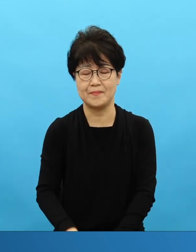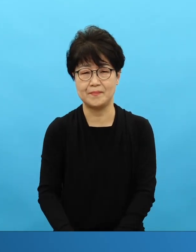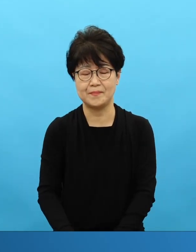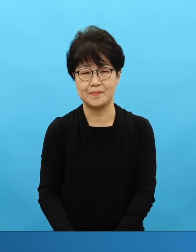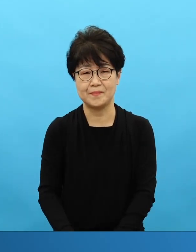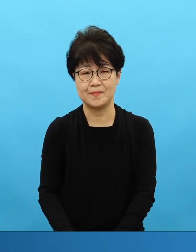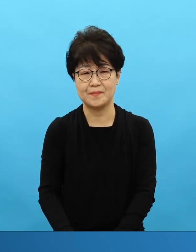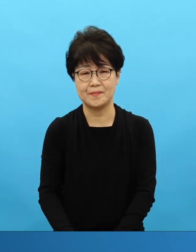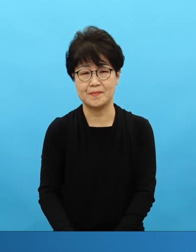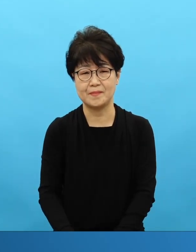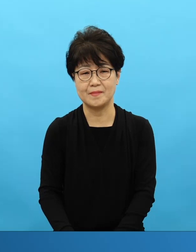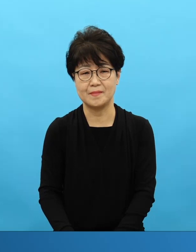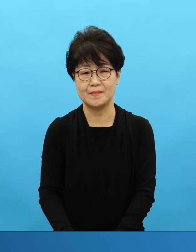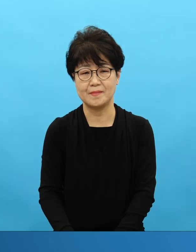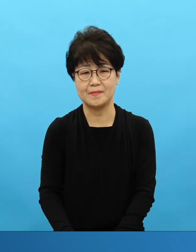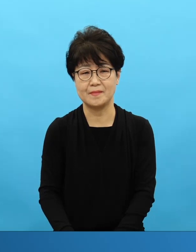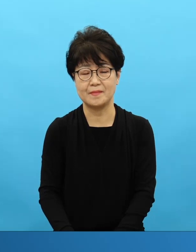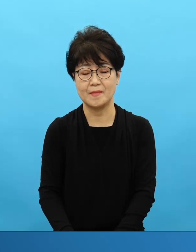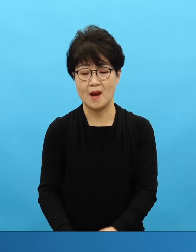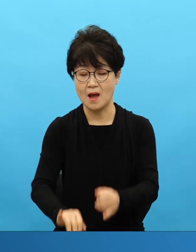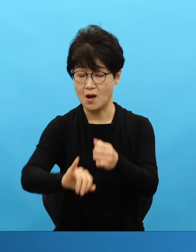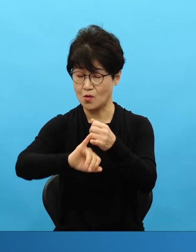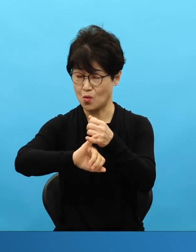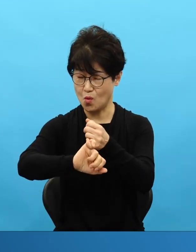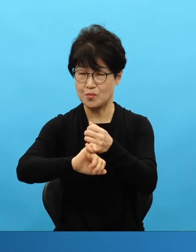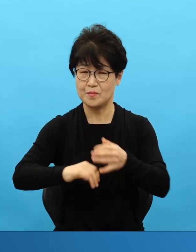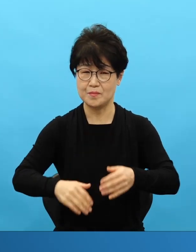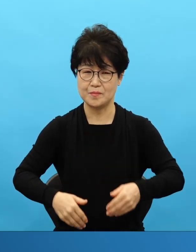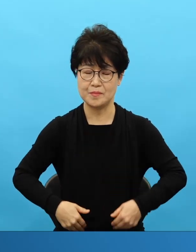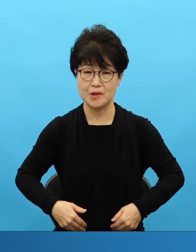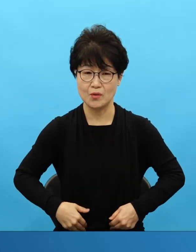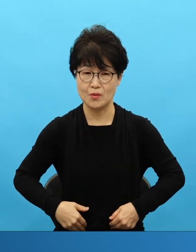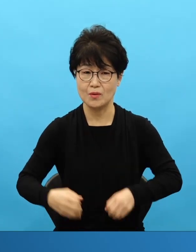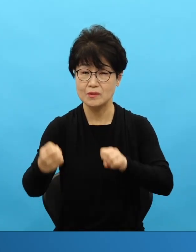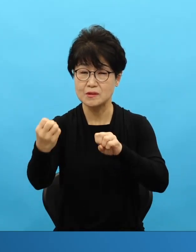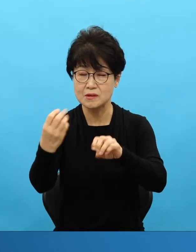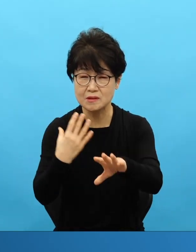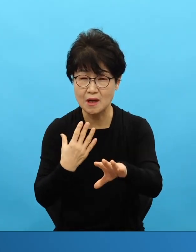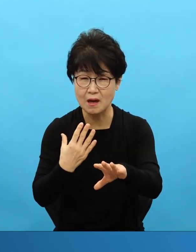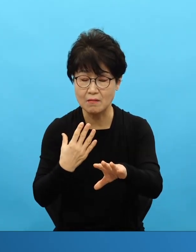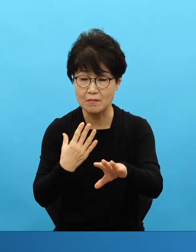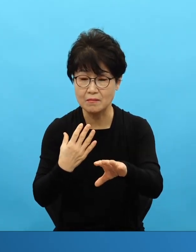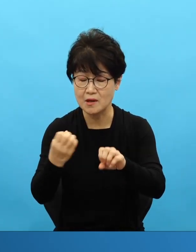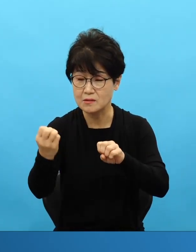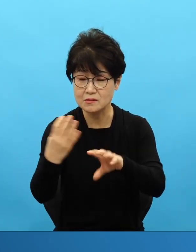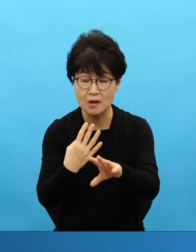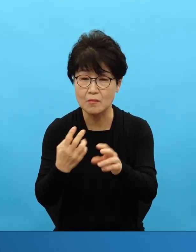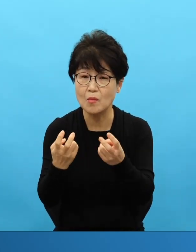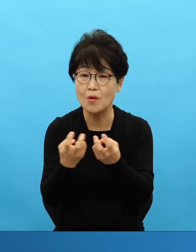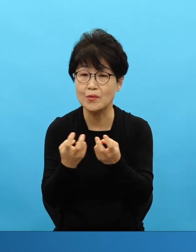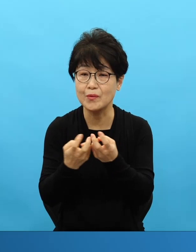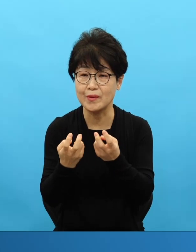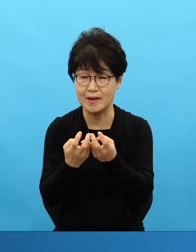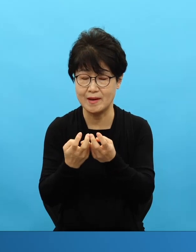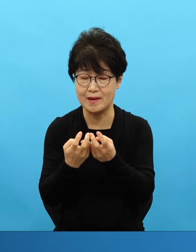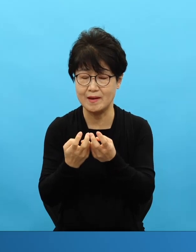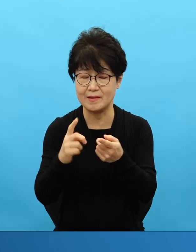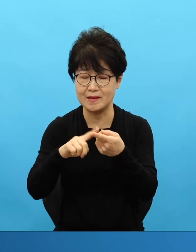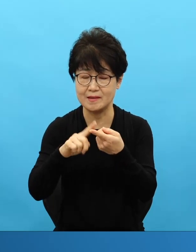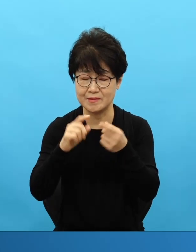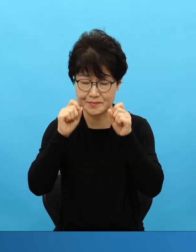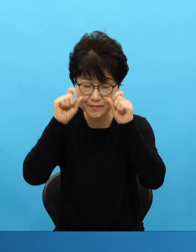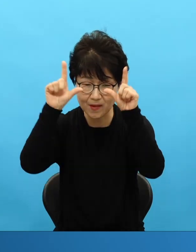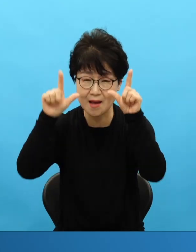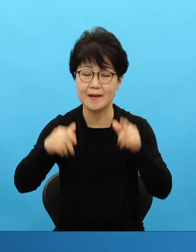내가 어떻게 응답을 받을 수 있냐는 거죠. And we'll emphasize until you understand. But the question is, how should we receive answers? 자,